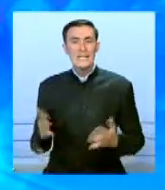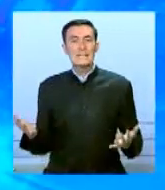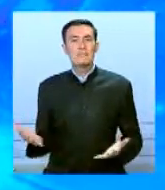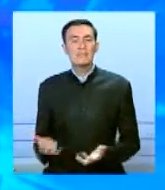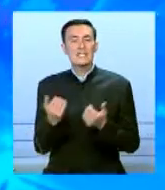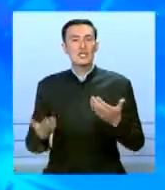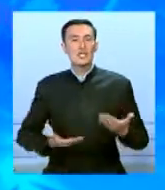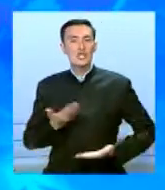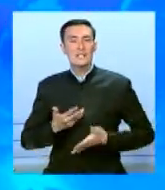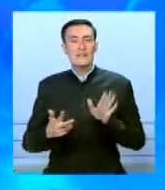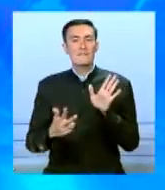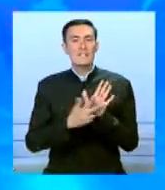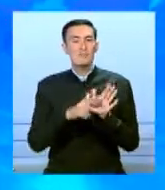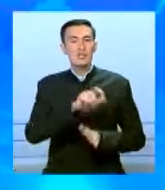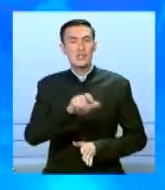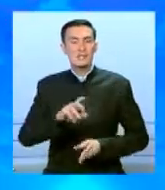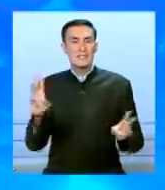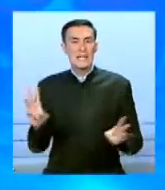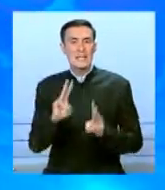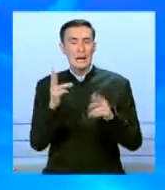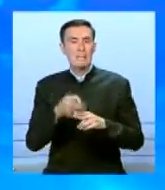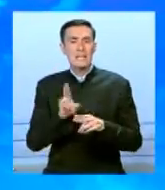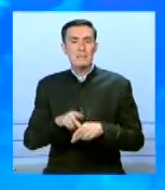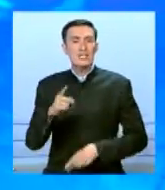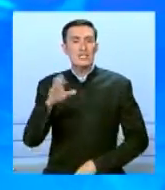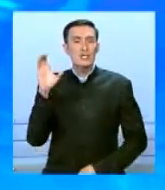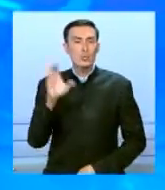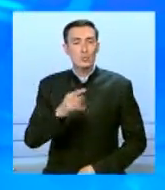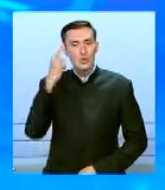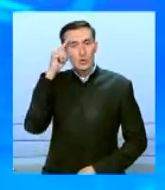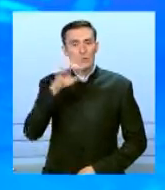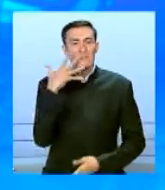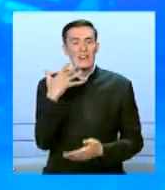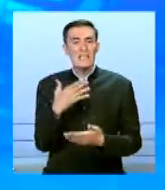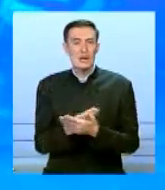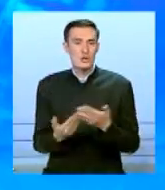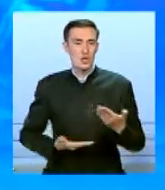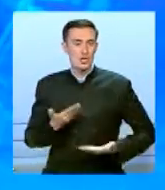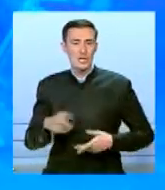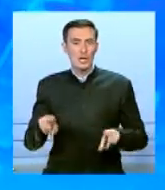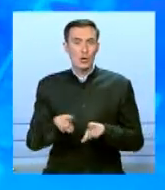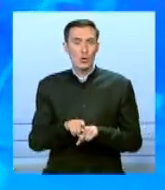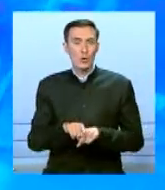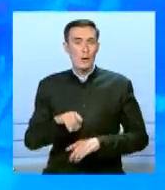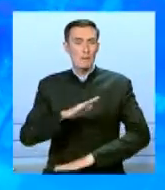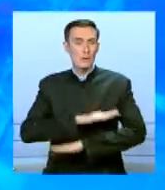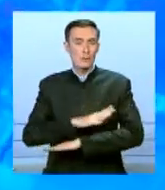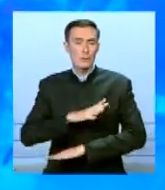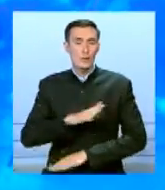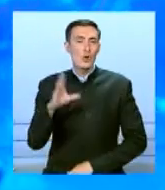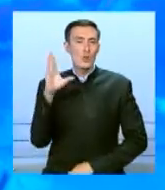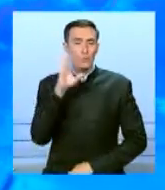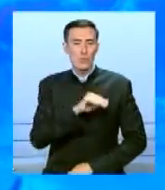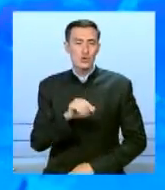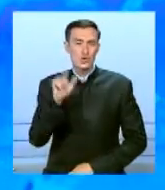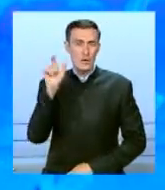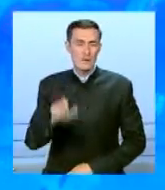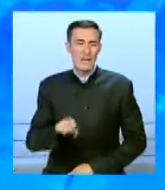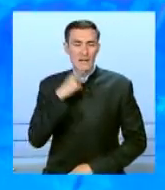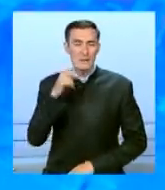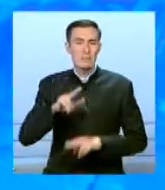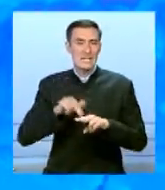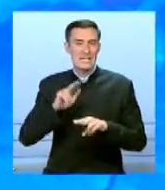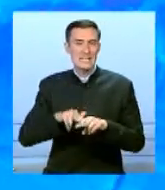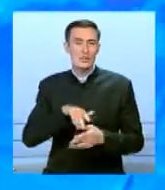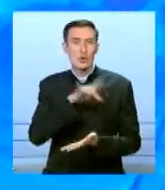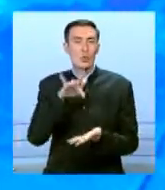Спасти жизнь 8 человек из огня, при этом ни на секунду не задумываясь о своей безопасности. Такой поступок по плечу любому человеку считают